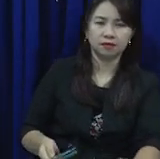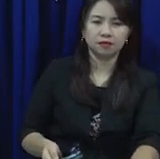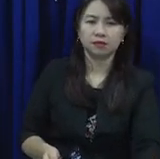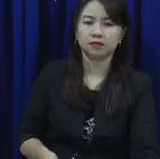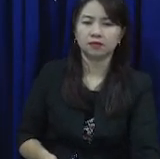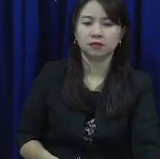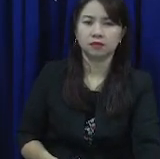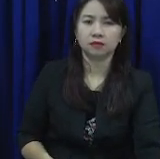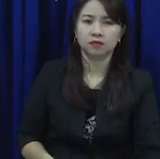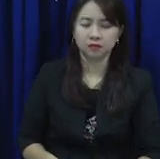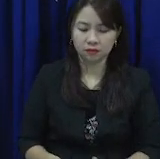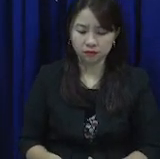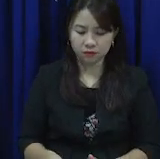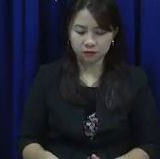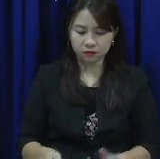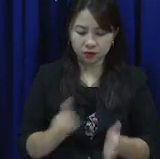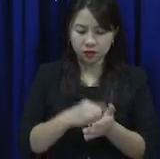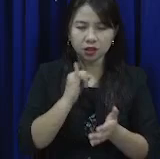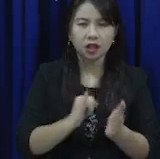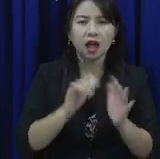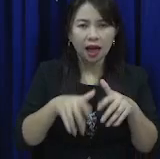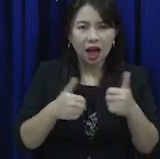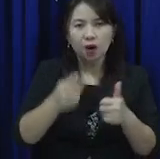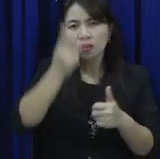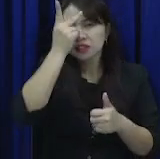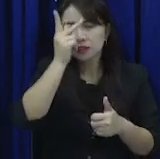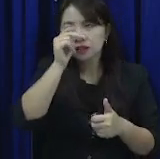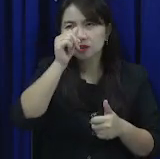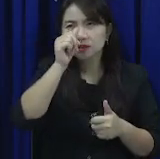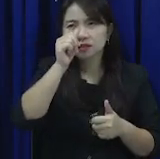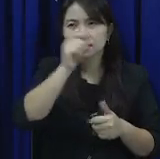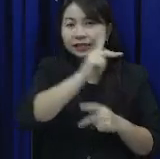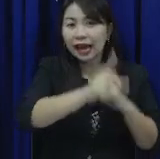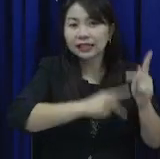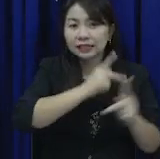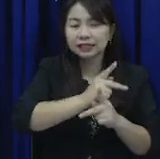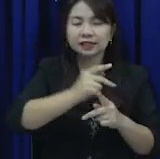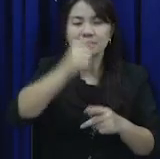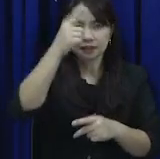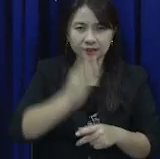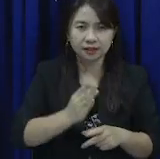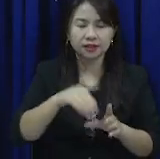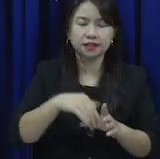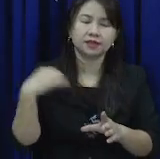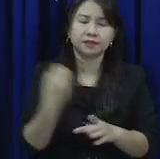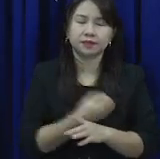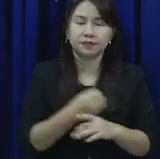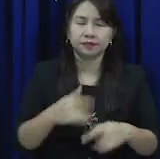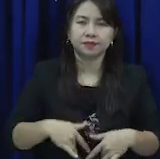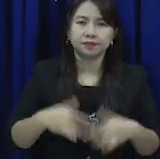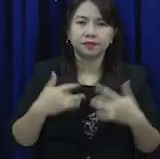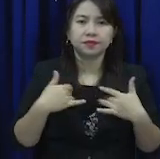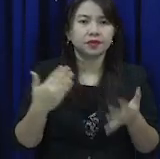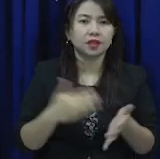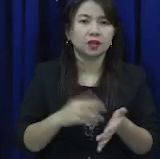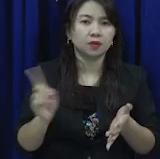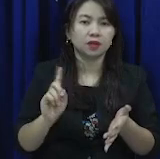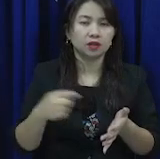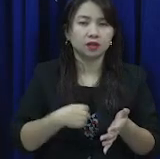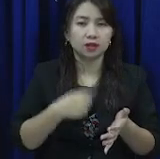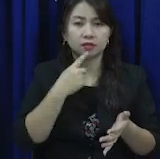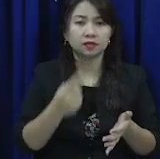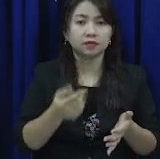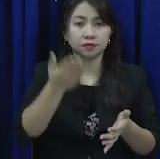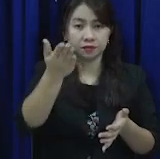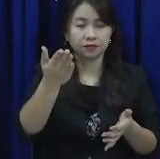napa-praning ang Diyos sa buhay natin young people tandaan niyo sa buhay ninyo Bakit Sabi ko nga sa inyo e ano sabi ko last Sunday